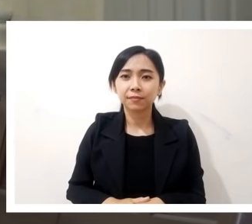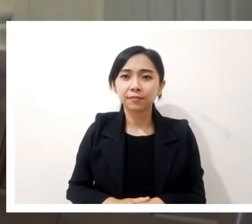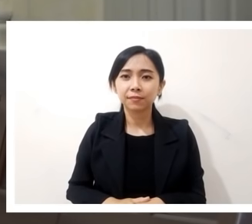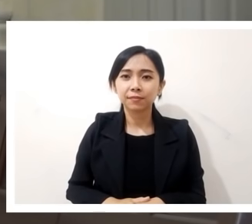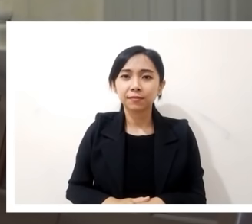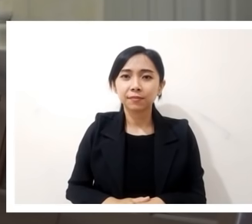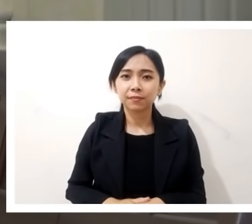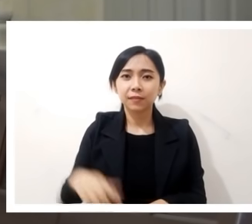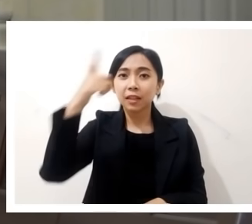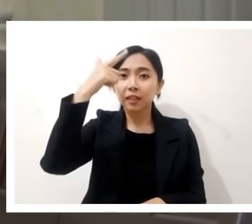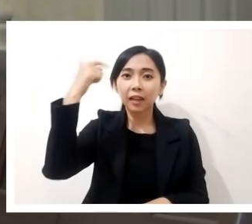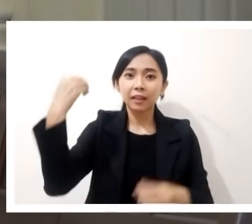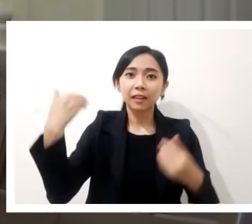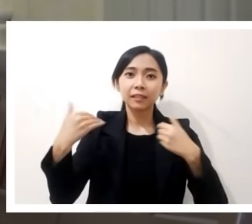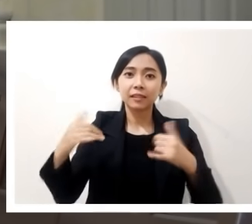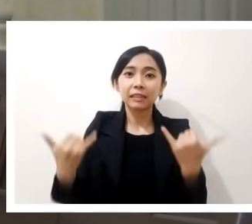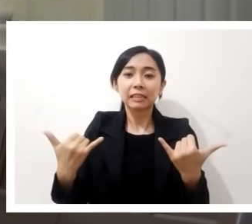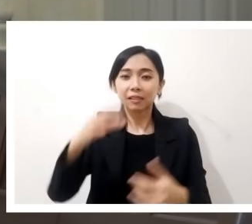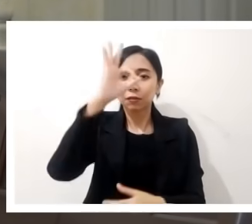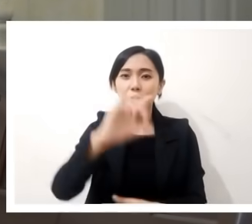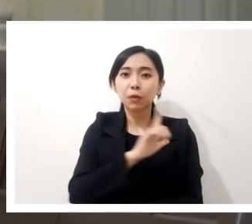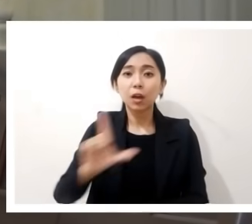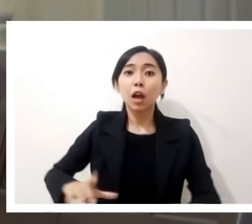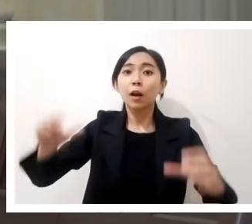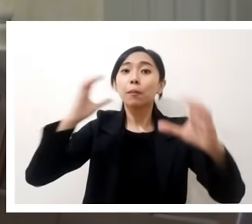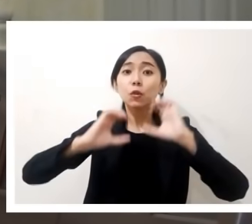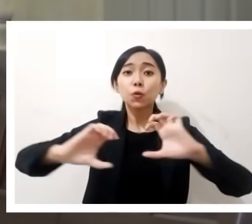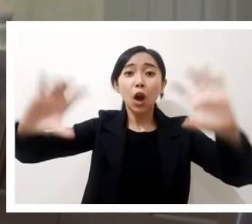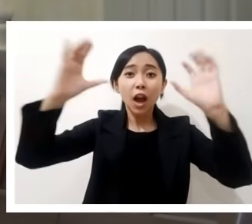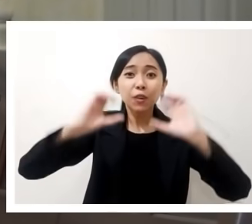Sebab beginilah firman Tuhan, bersorak-sorailah bagi